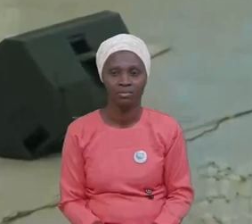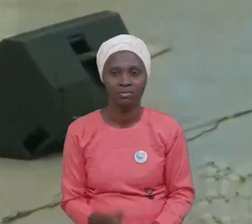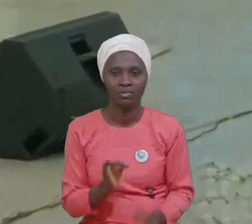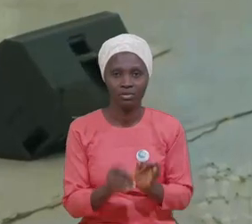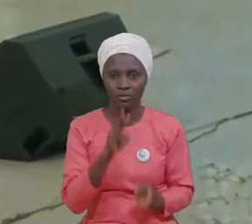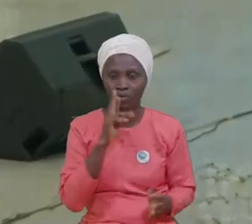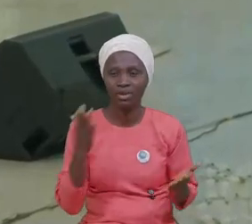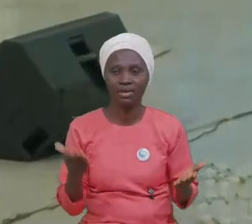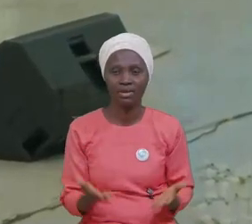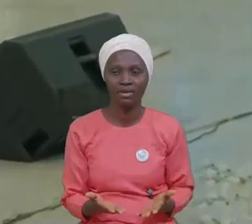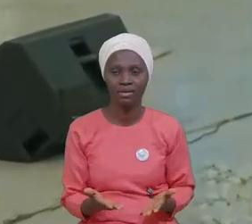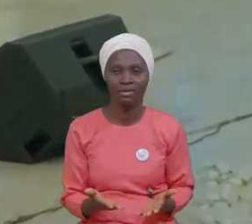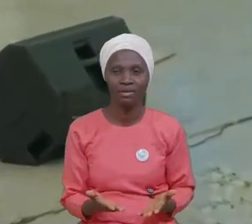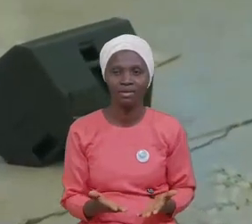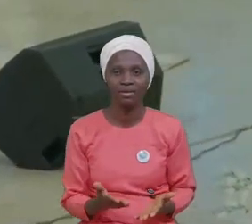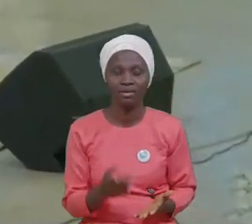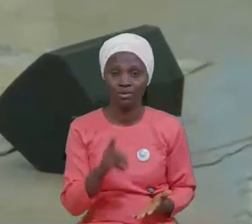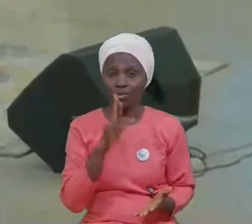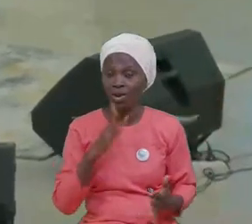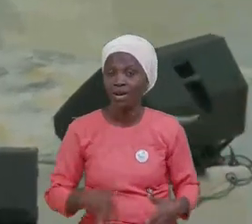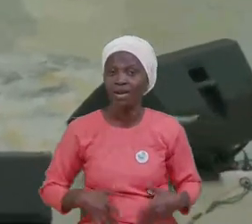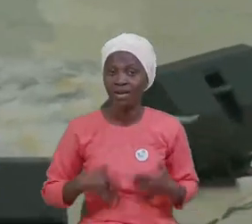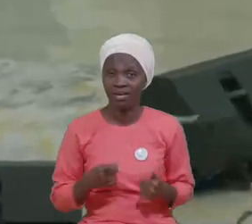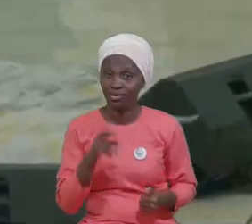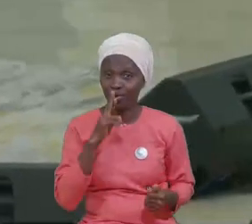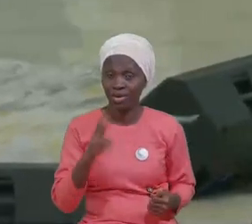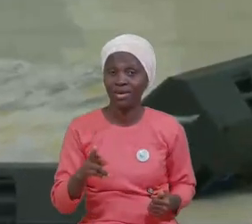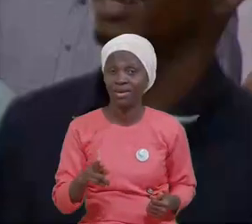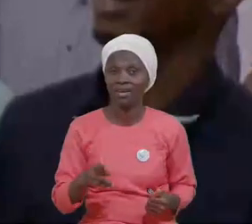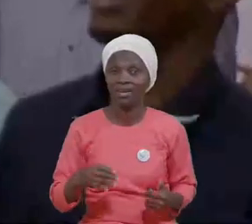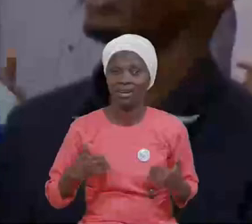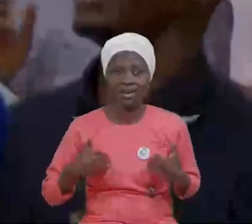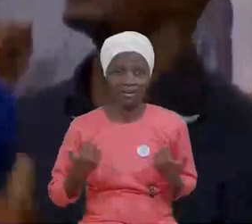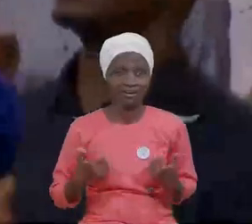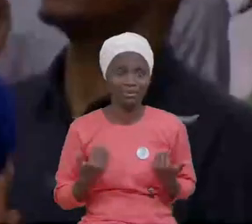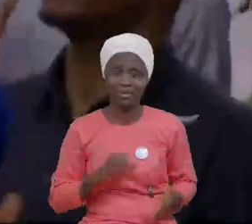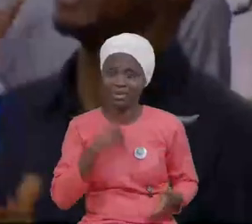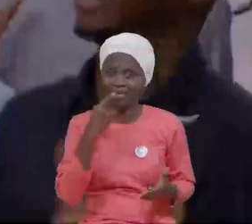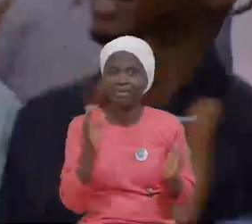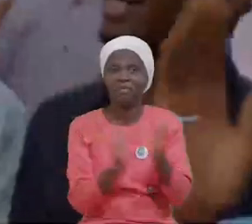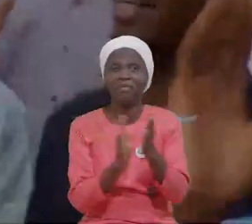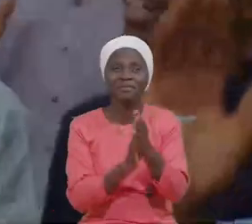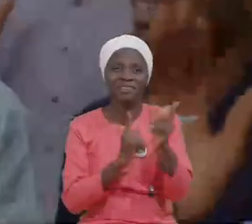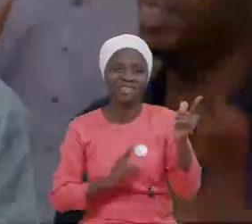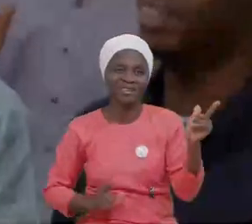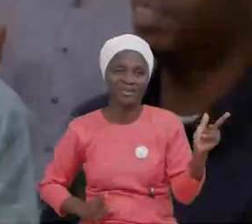Si vous êtes là et vous êtes vivant, jeune, j'ai dit gloire à Dieu.